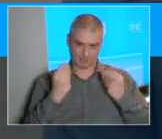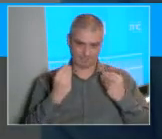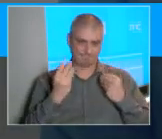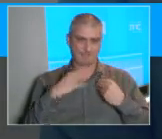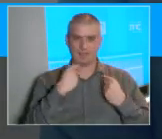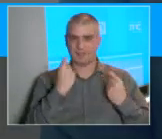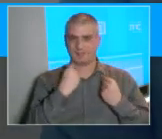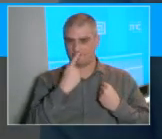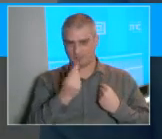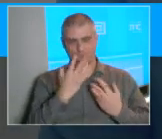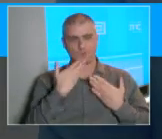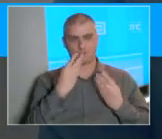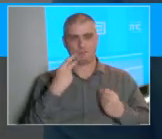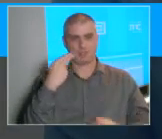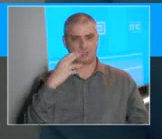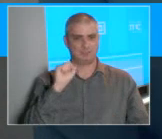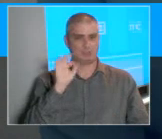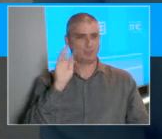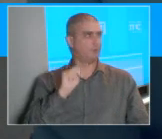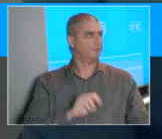על הדברים האלה, הדר סטון, תודה.